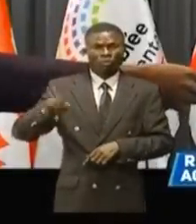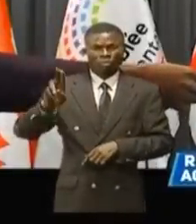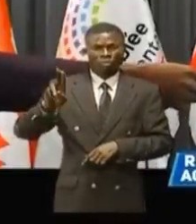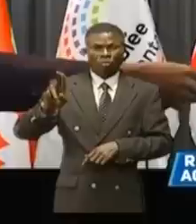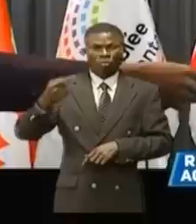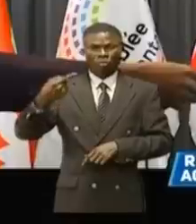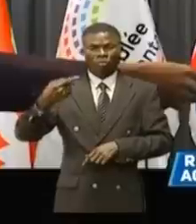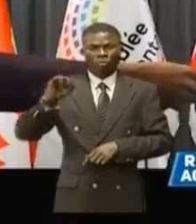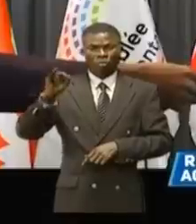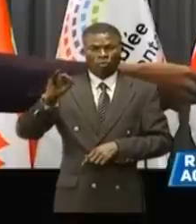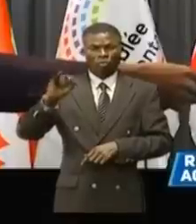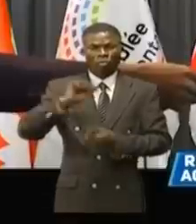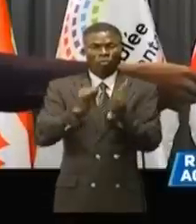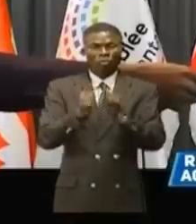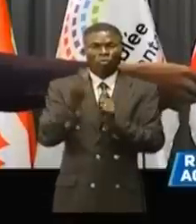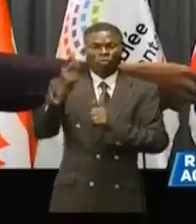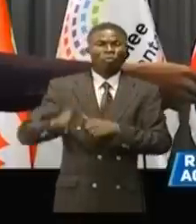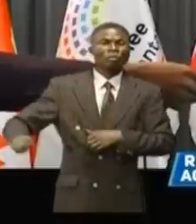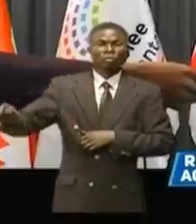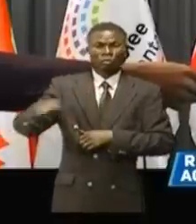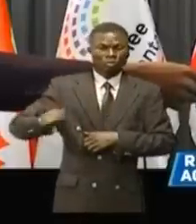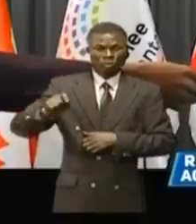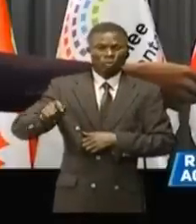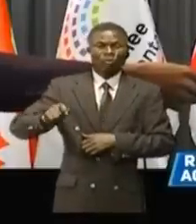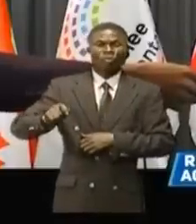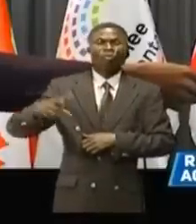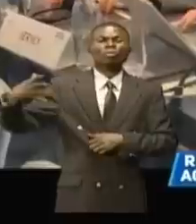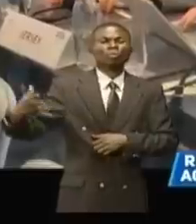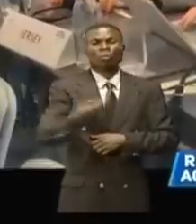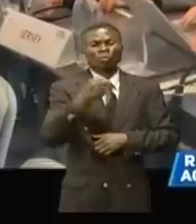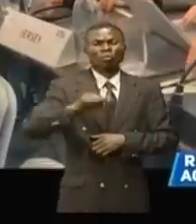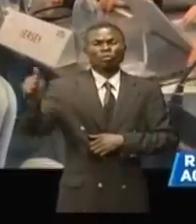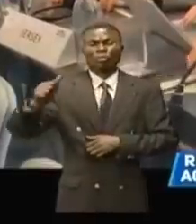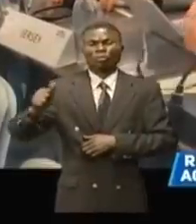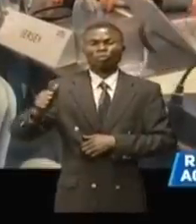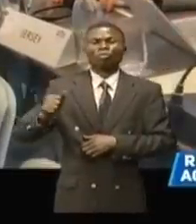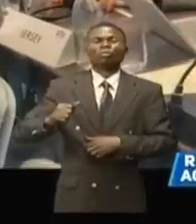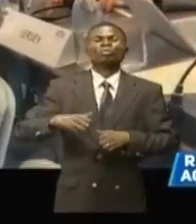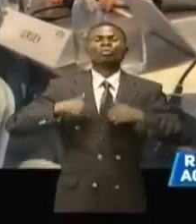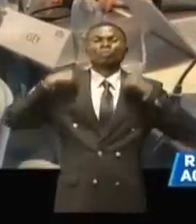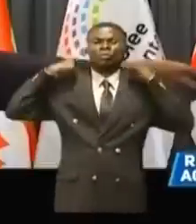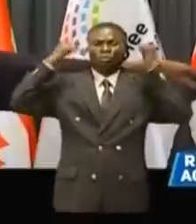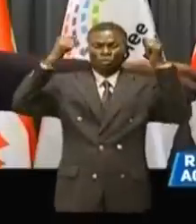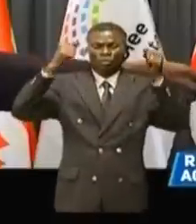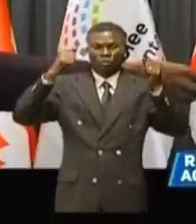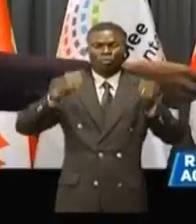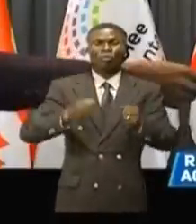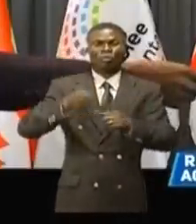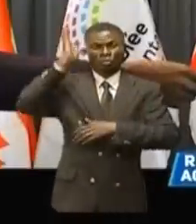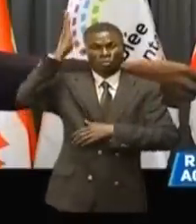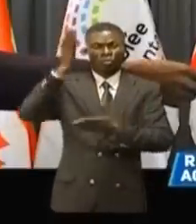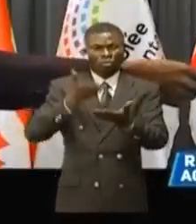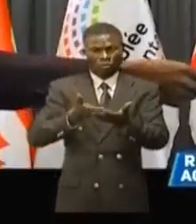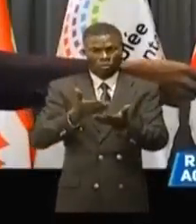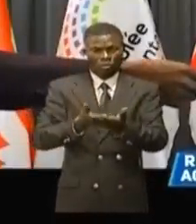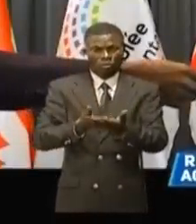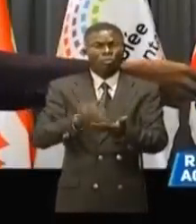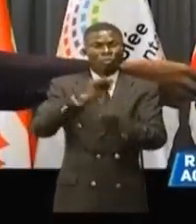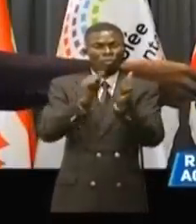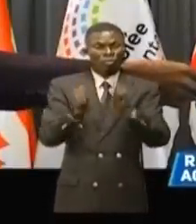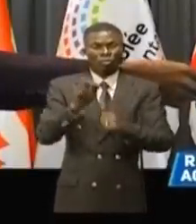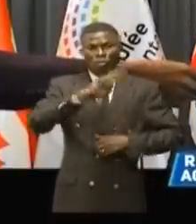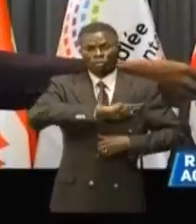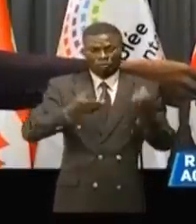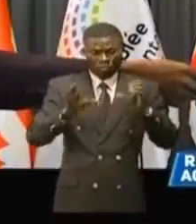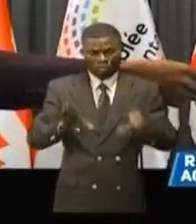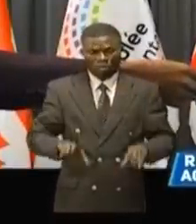a deux de ses territoires occupés, un peu comme la République démocratique du Congo. Ce qui se vit en République démocratique du Congo n'est pas loin de